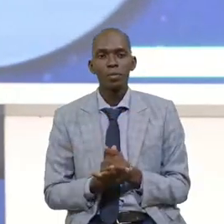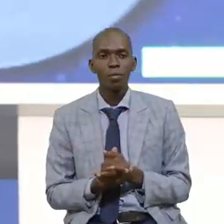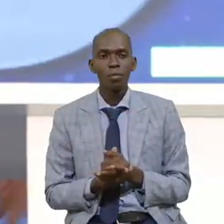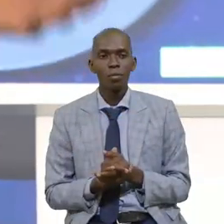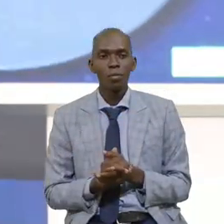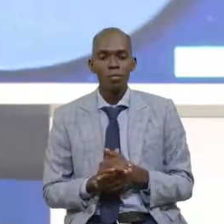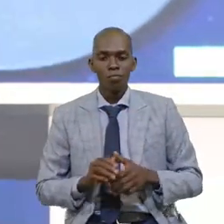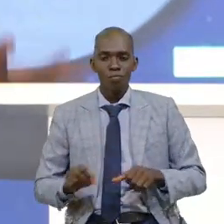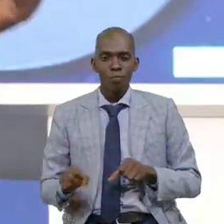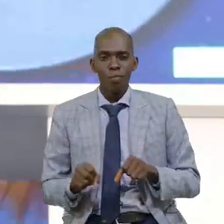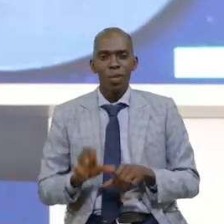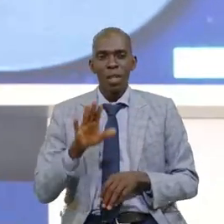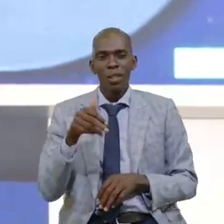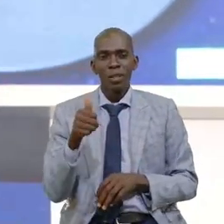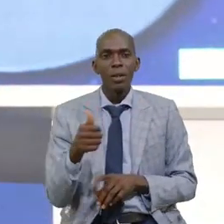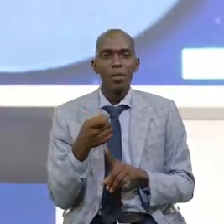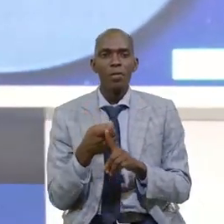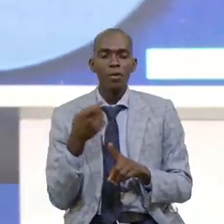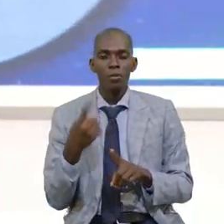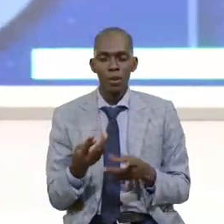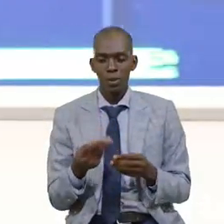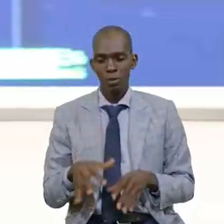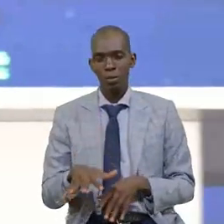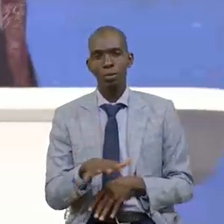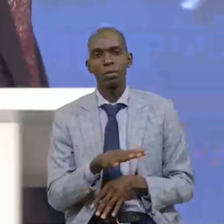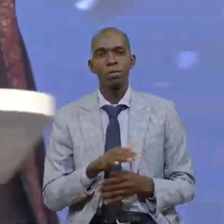Verset 2, secoue ta poussière.